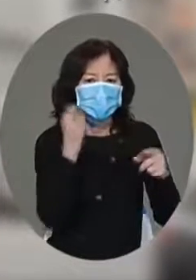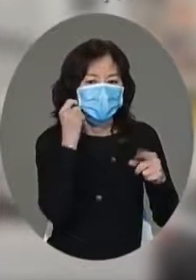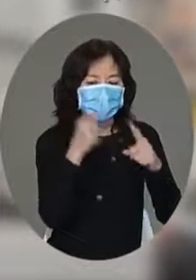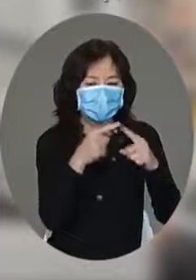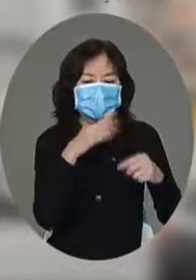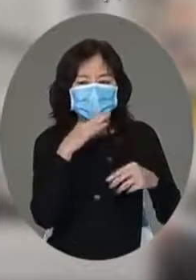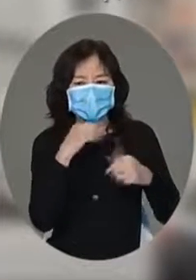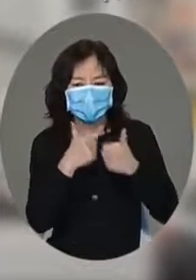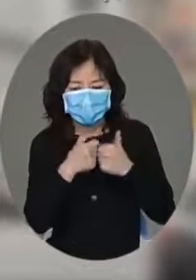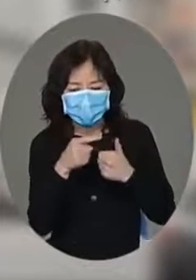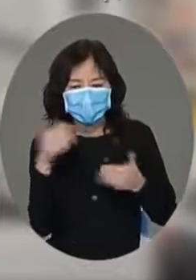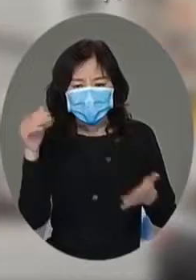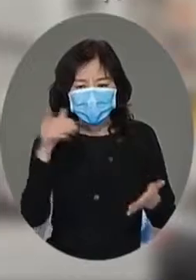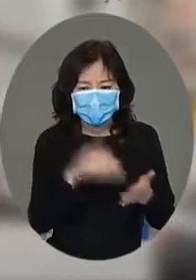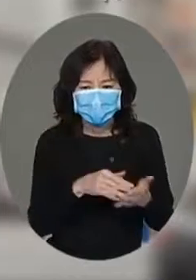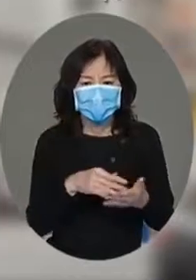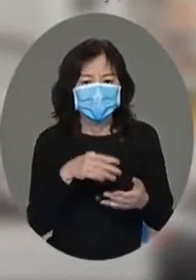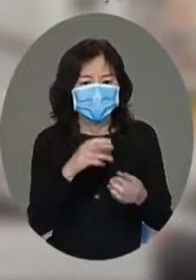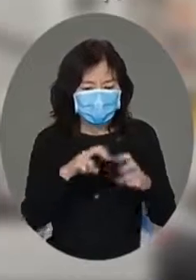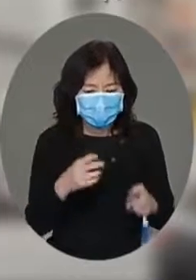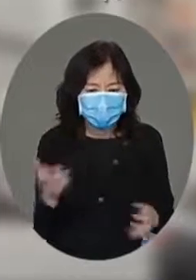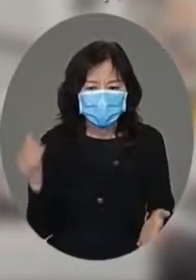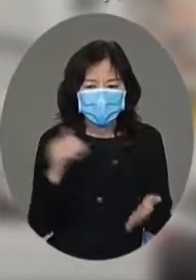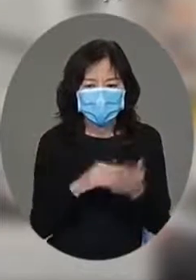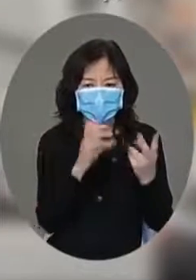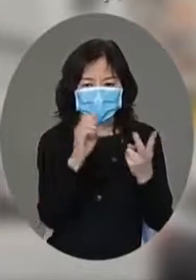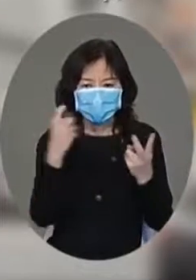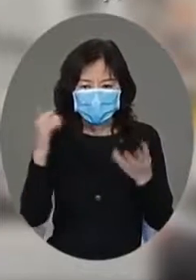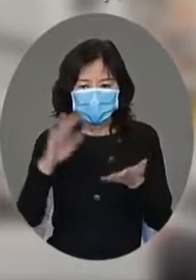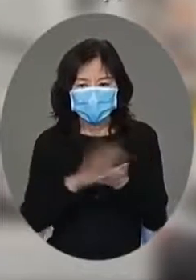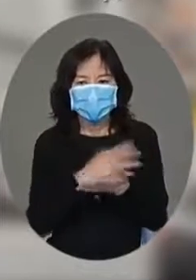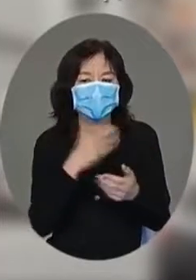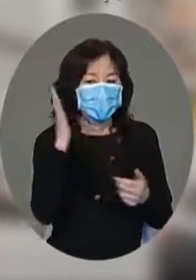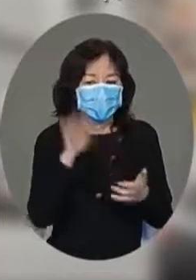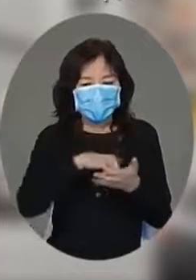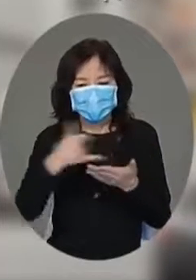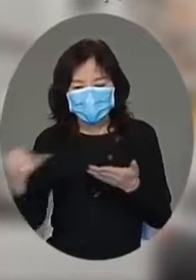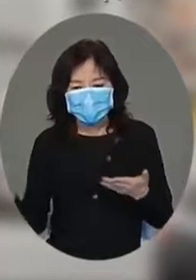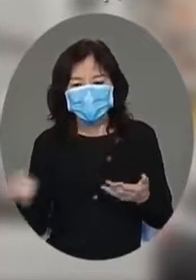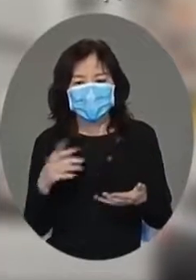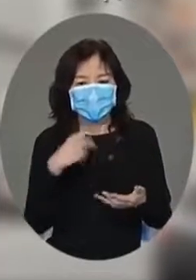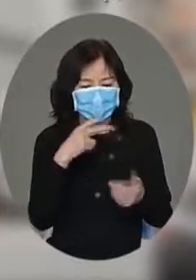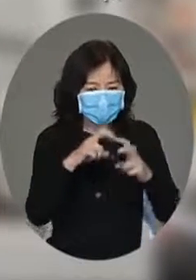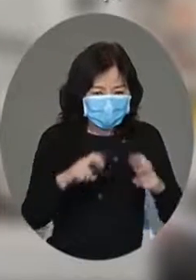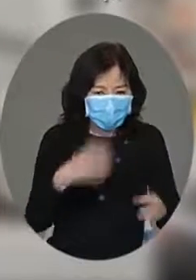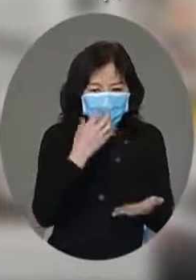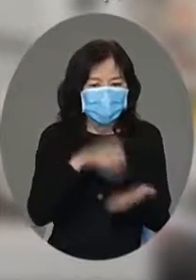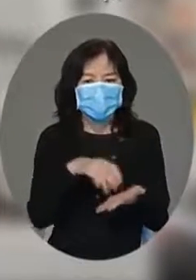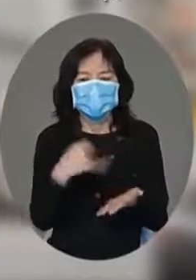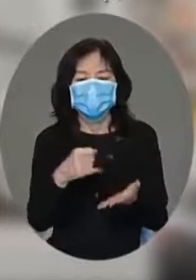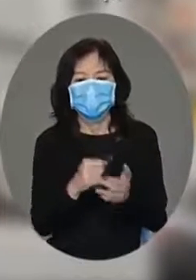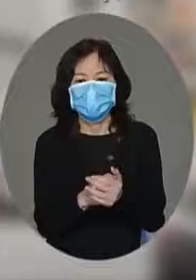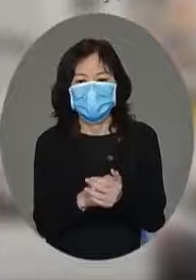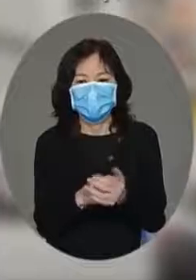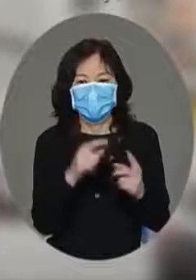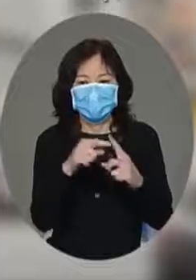婚，但係一直缺席訊問，直到2019年初去世，署方仍然未成功查問落口供。至於涉案的